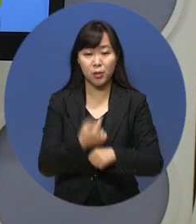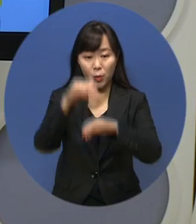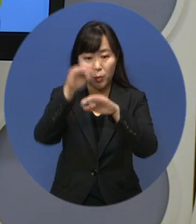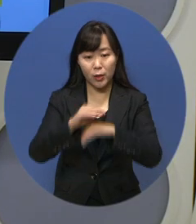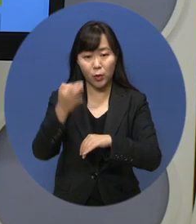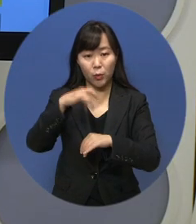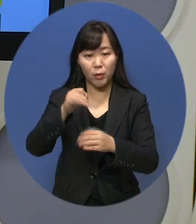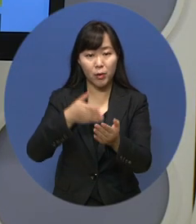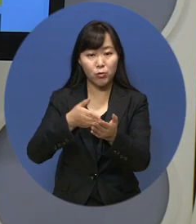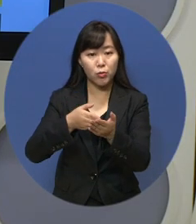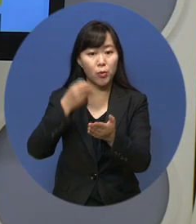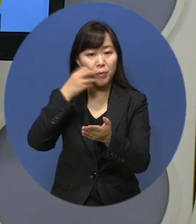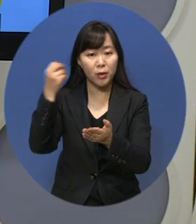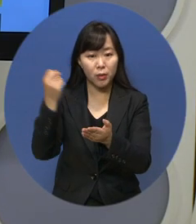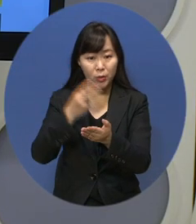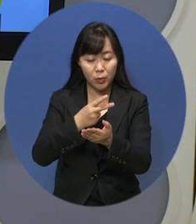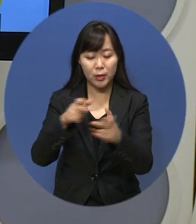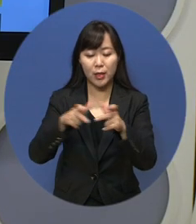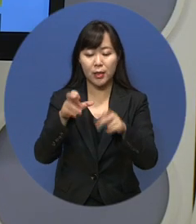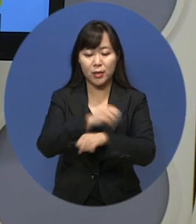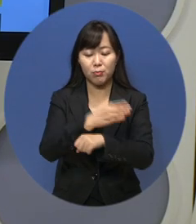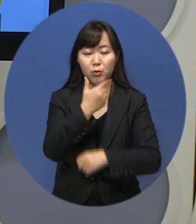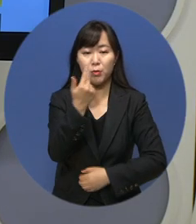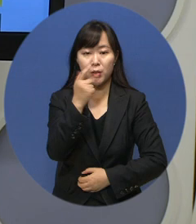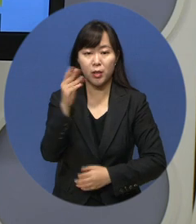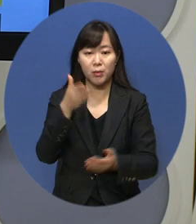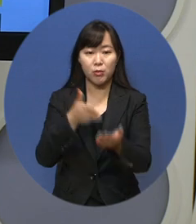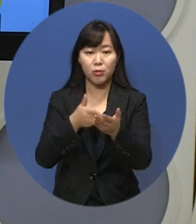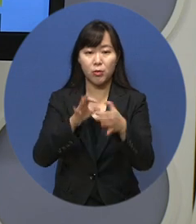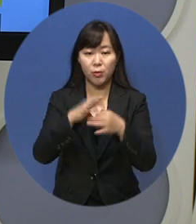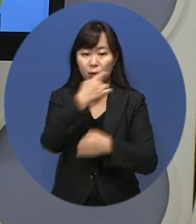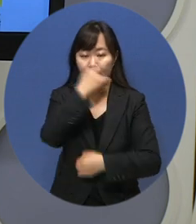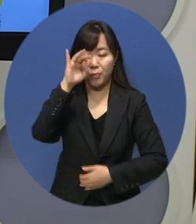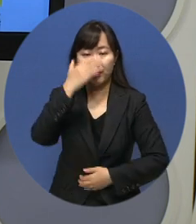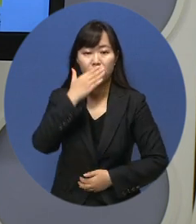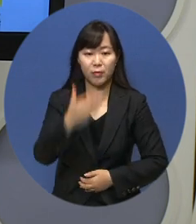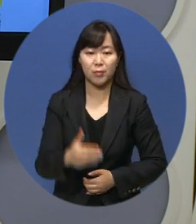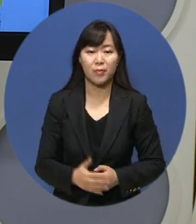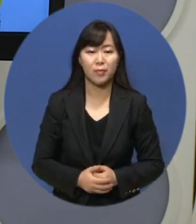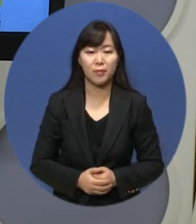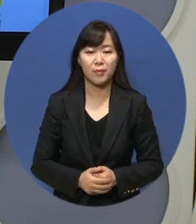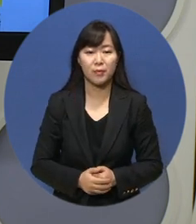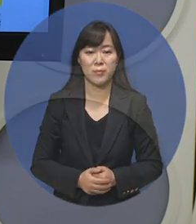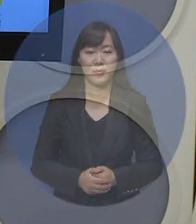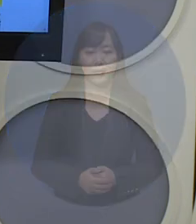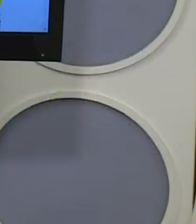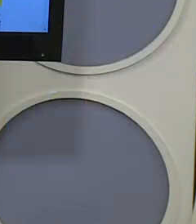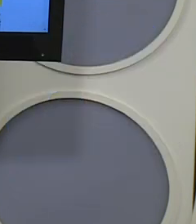이밖에 자세한 사항은 외 편수 홈페이지와 장애인 신문 복지 캐비닛을 을 통해 확인할 수 있습니다